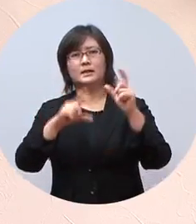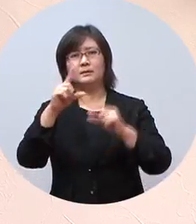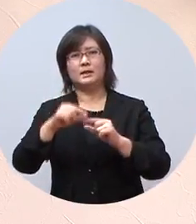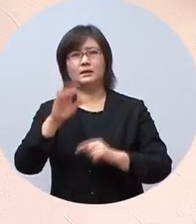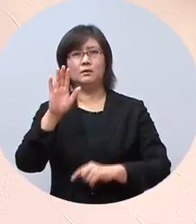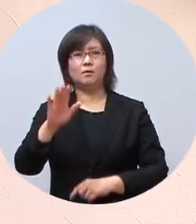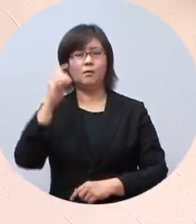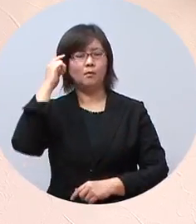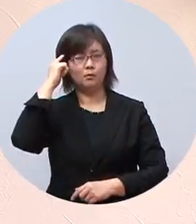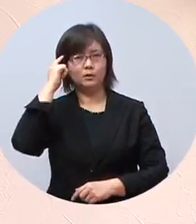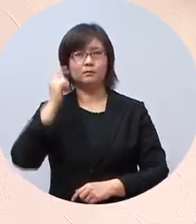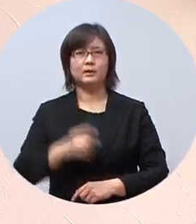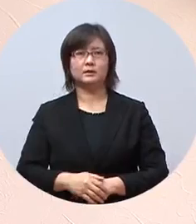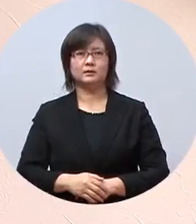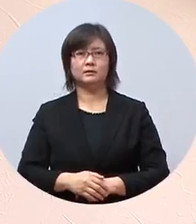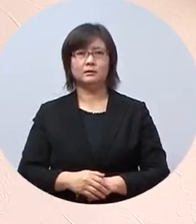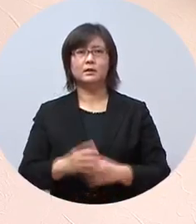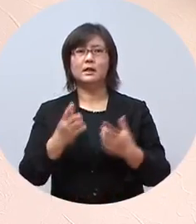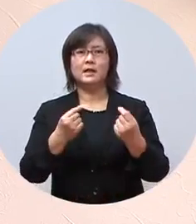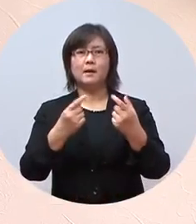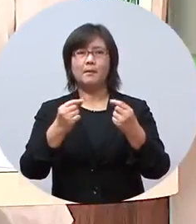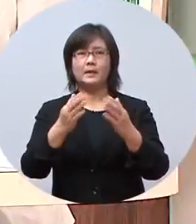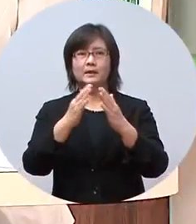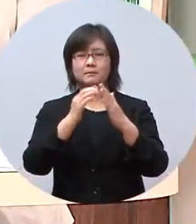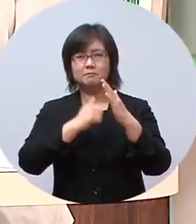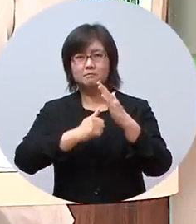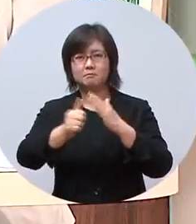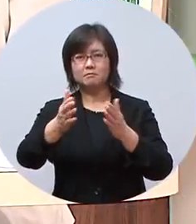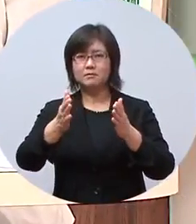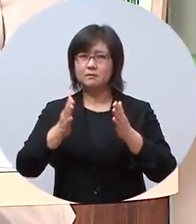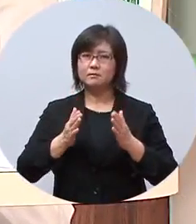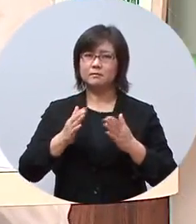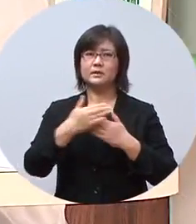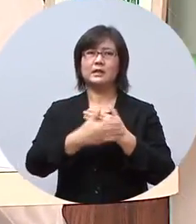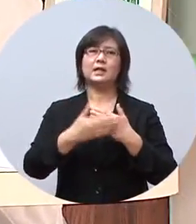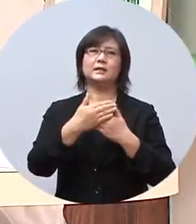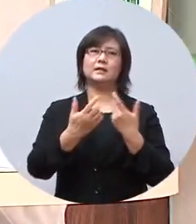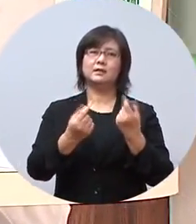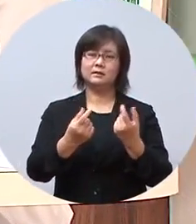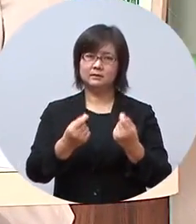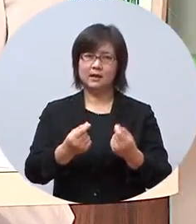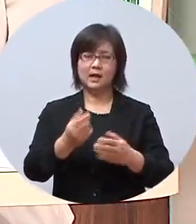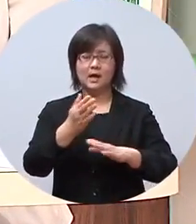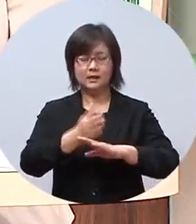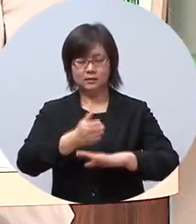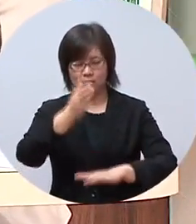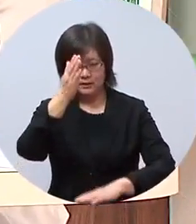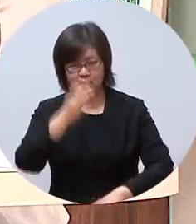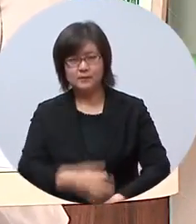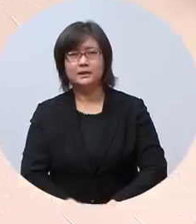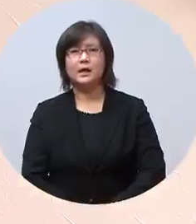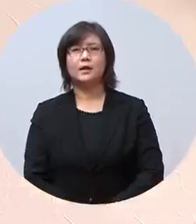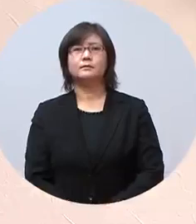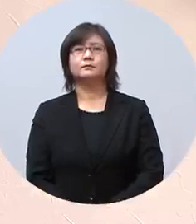はり外出を控えることが一番ですね。では八木さん、今日はありがとうございました。 ありがとうございました。